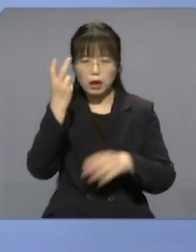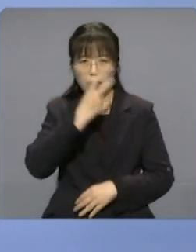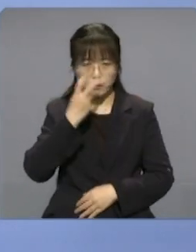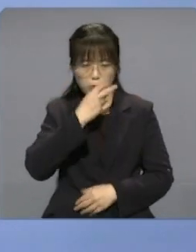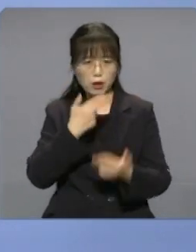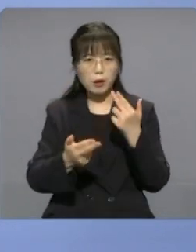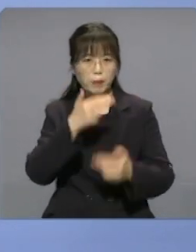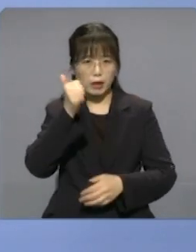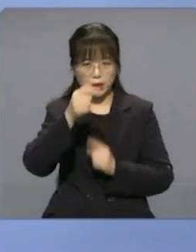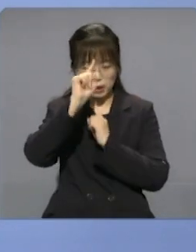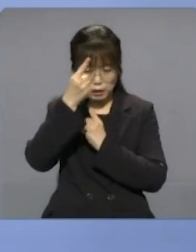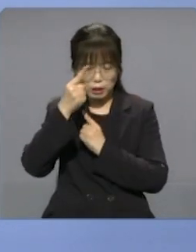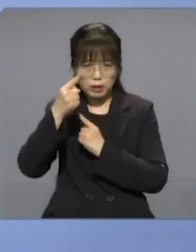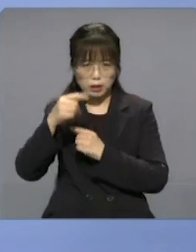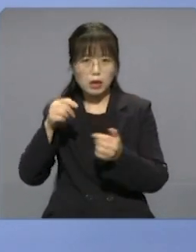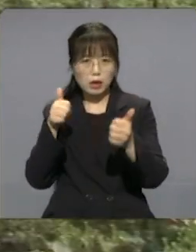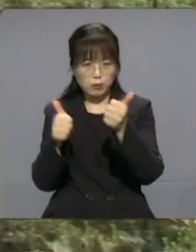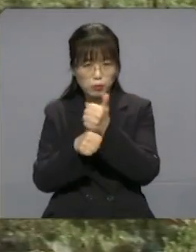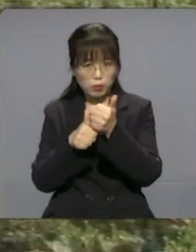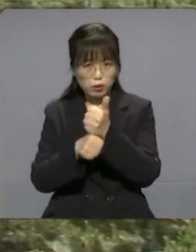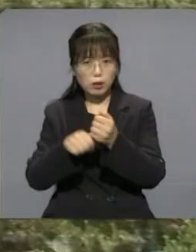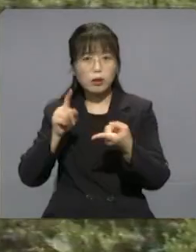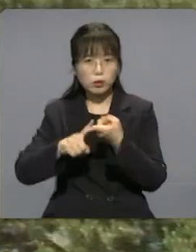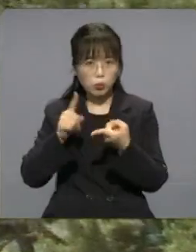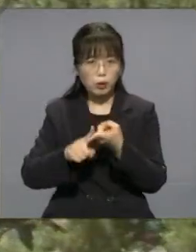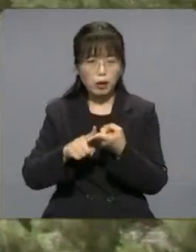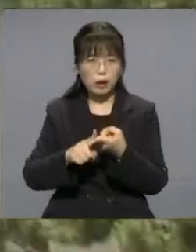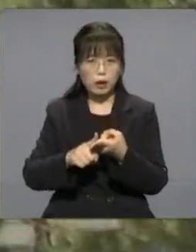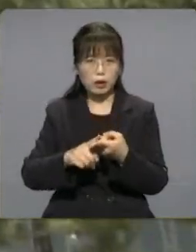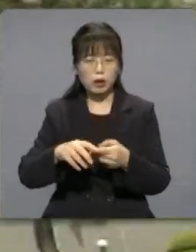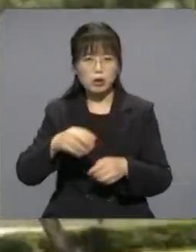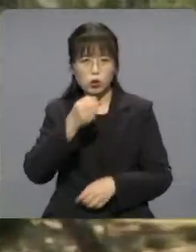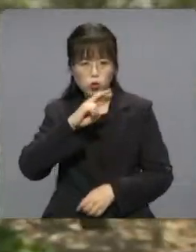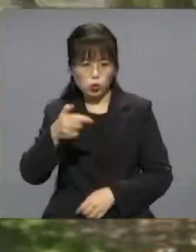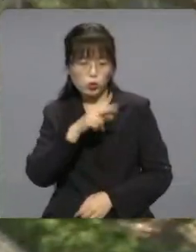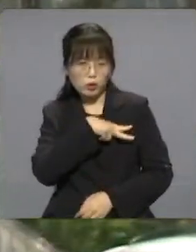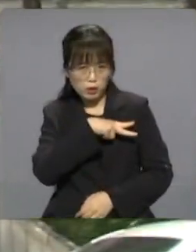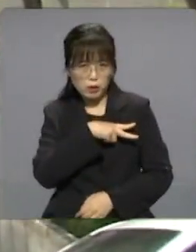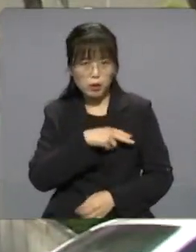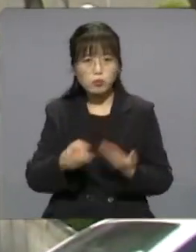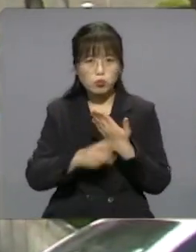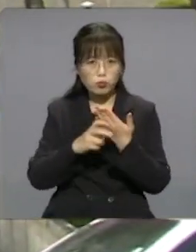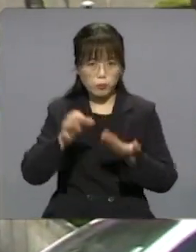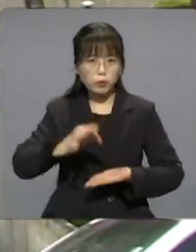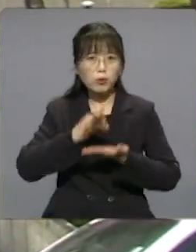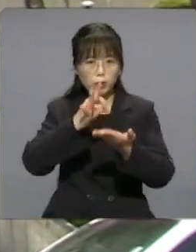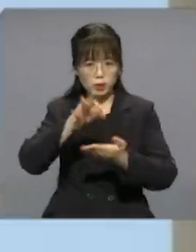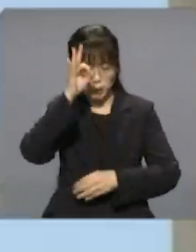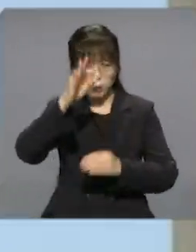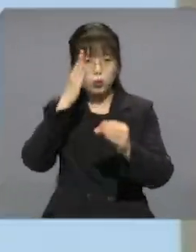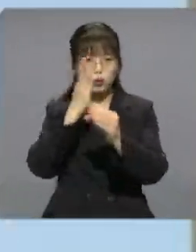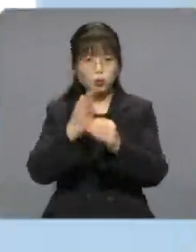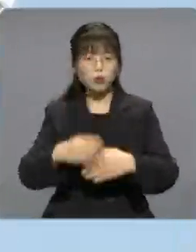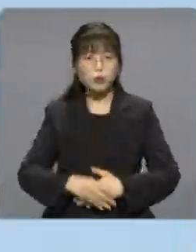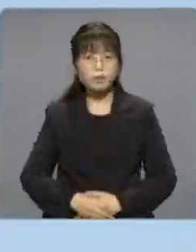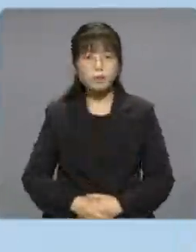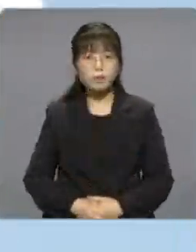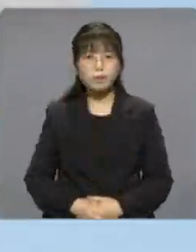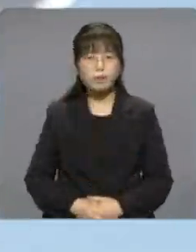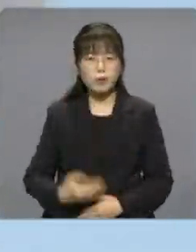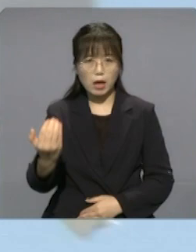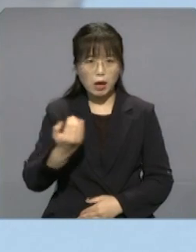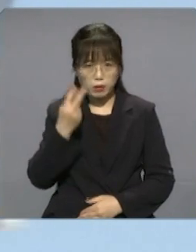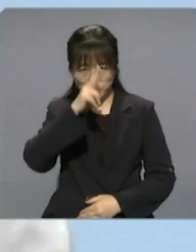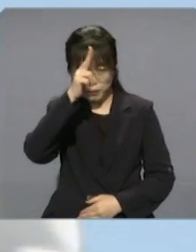한국공공기관감사협회장이 이정근 전 민주당 사무부총장을 통해 윤 의원 측에 불법 자금을 건넨 것으로 보고 있습니다.